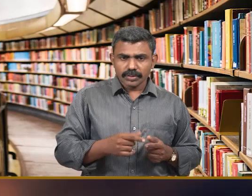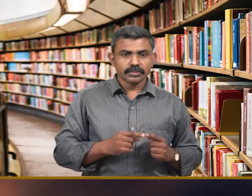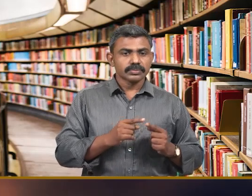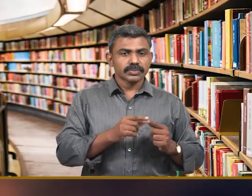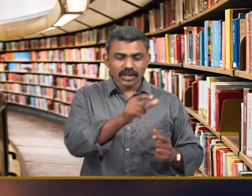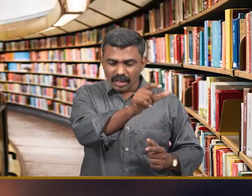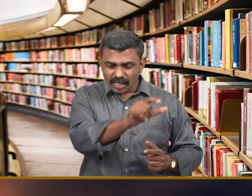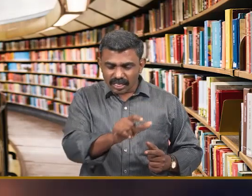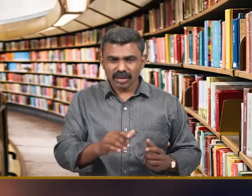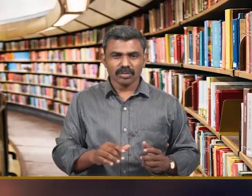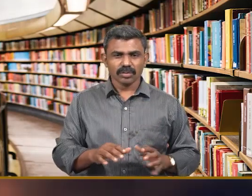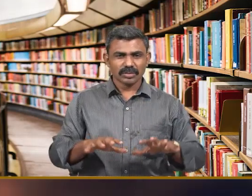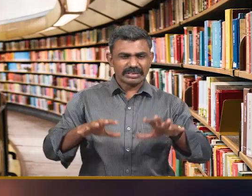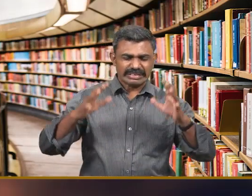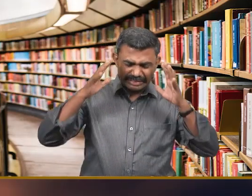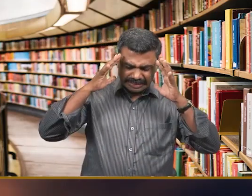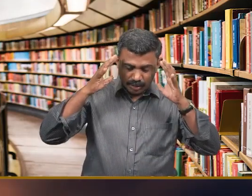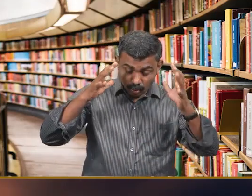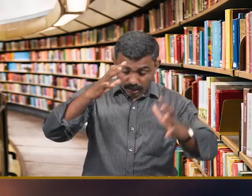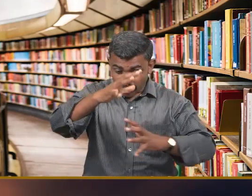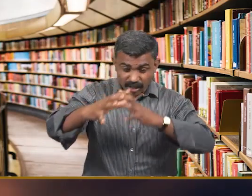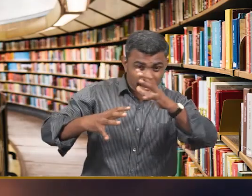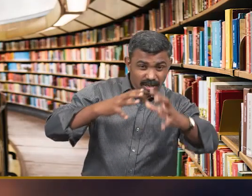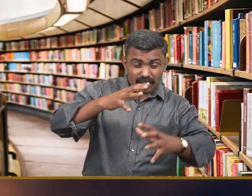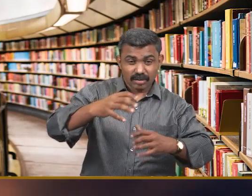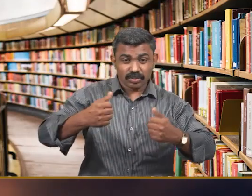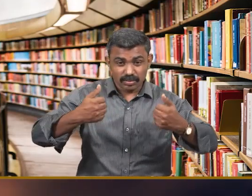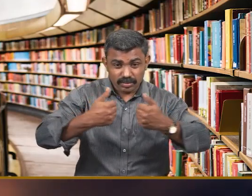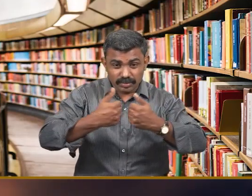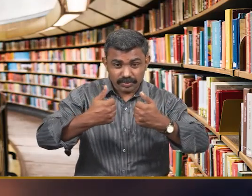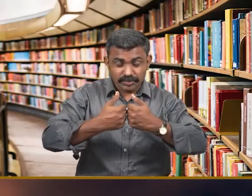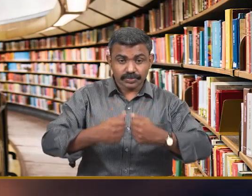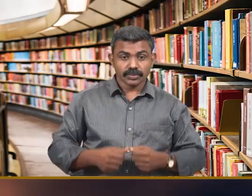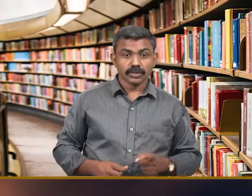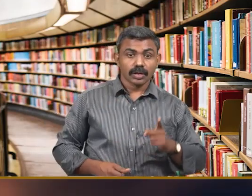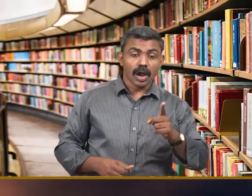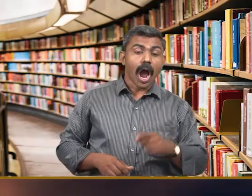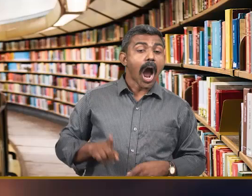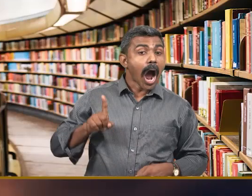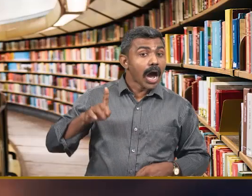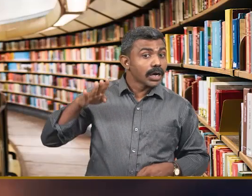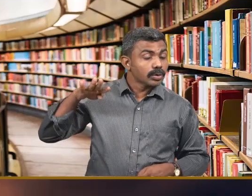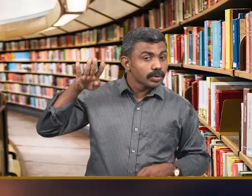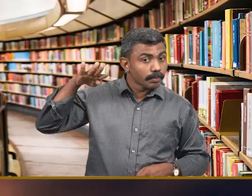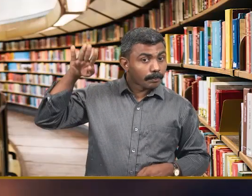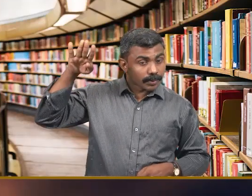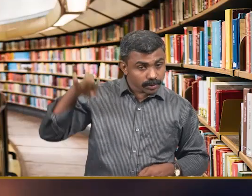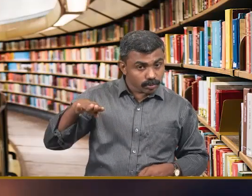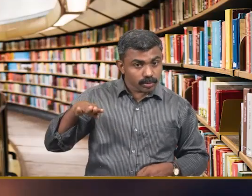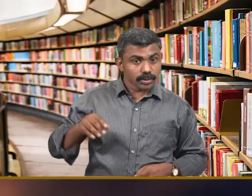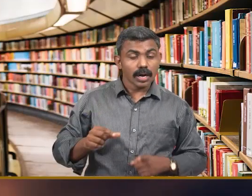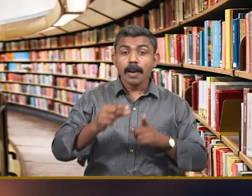இத்தியாலயத்தில் ஒரு பெரிய ஒரு கலவரம் ஏற்படுச்சு. அதை பயன்படுத்திக்கிட்டு 1919 என்ன பண்ணுறாங்க, பாசிச